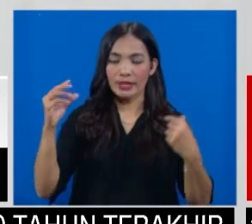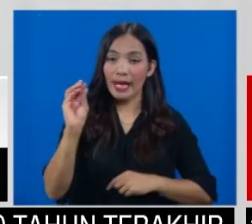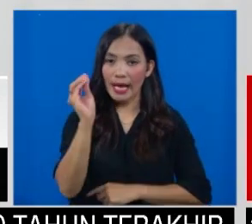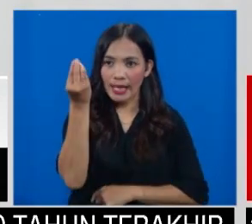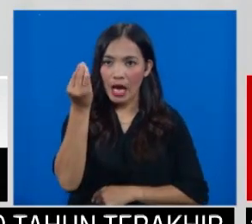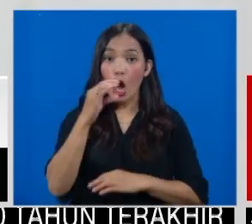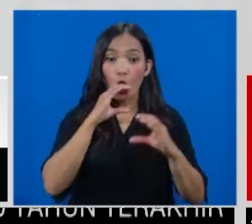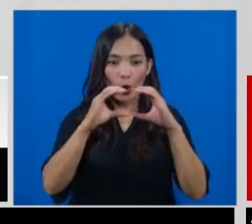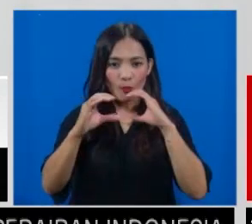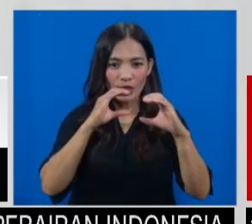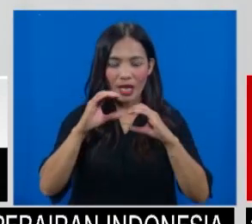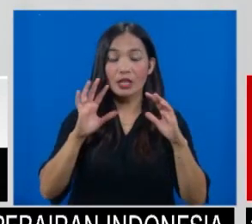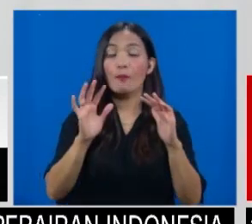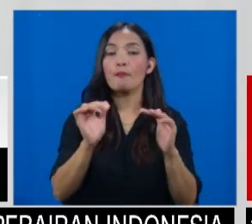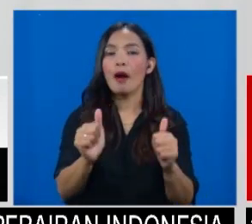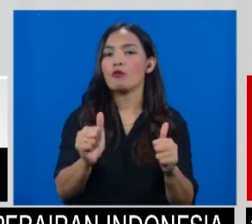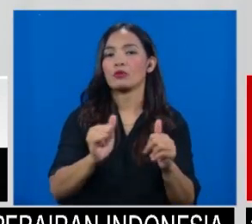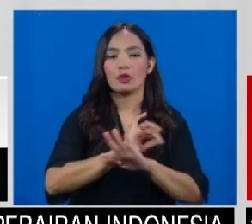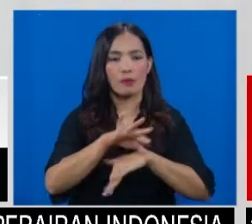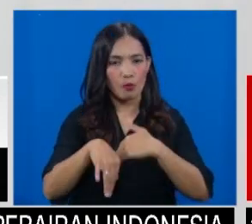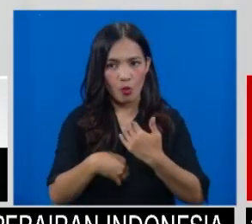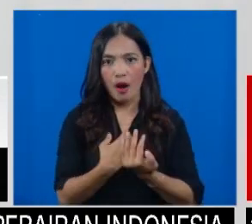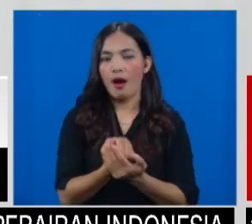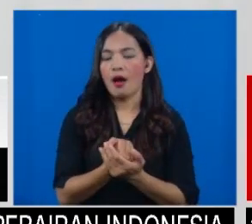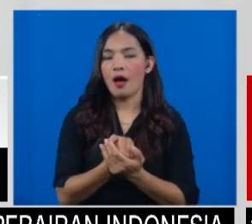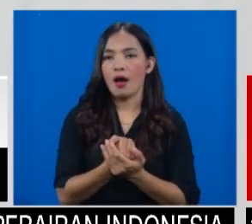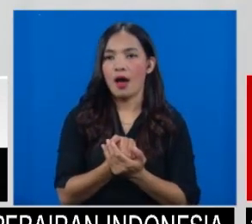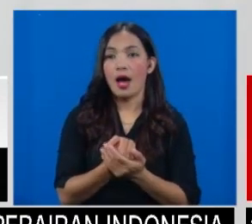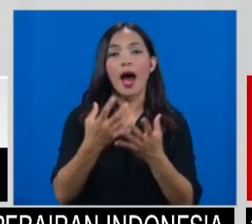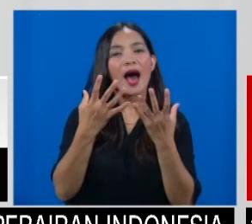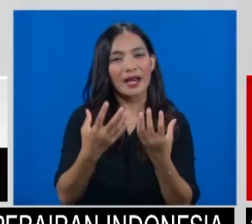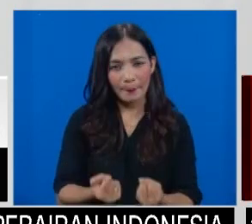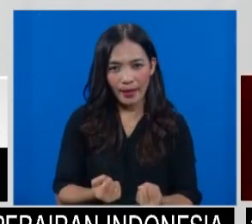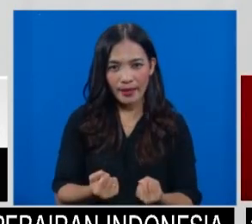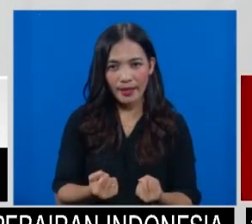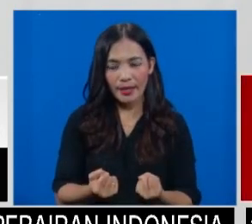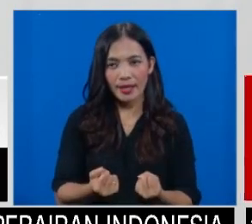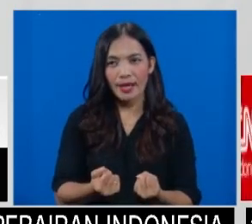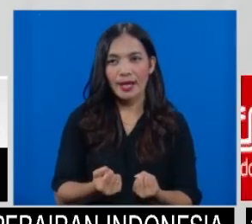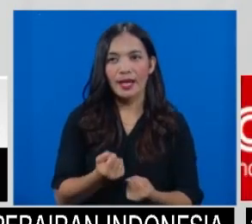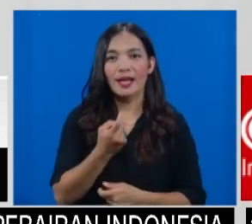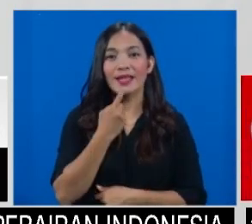Komunikasinya sangat baik dengan siapapun, sehingga kita harapkan nanti ada